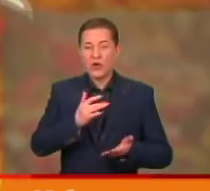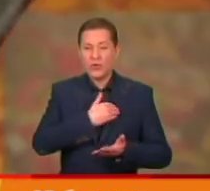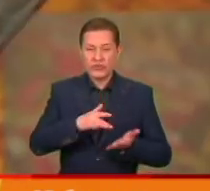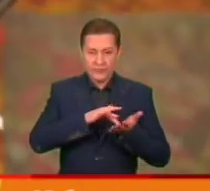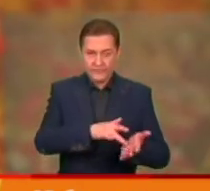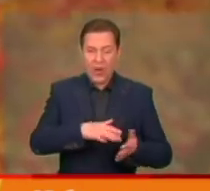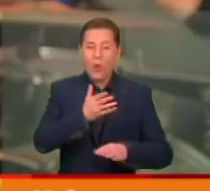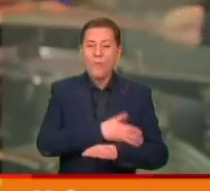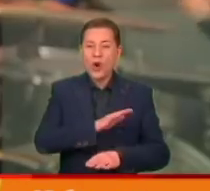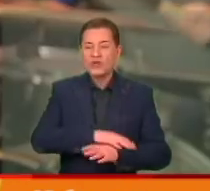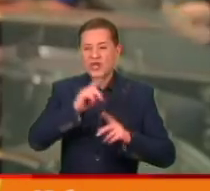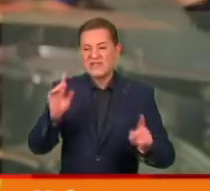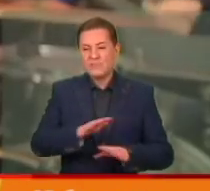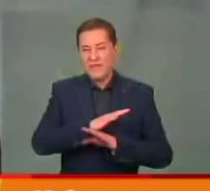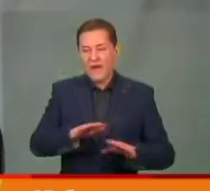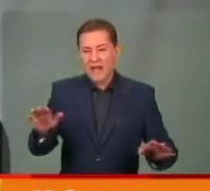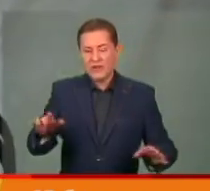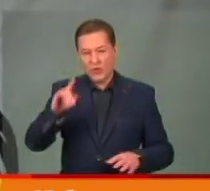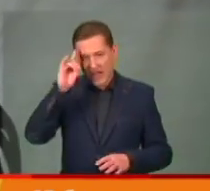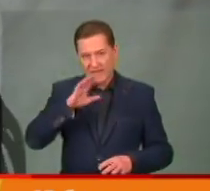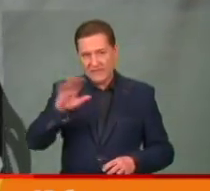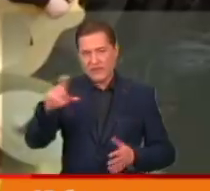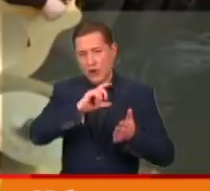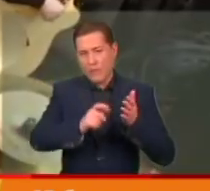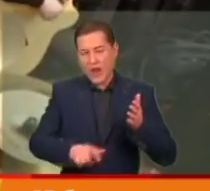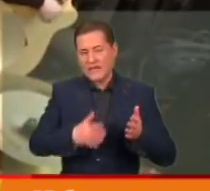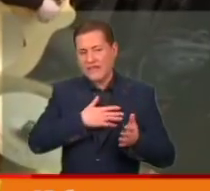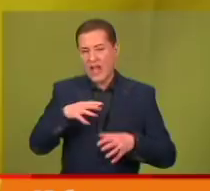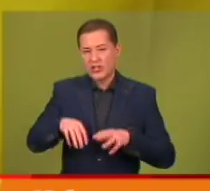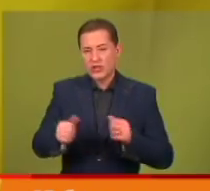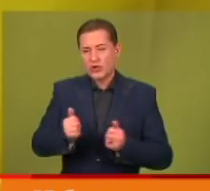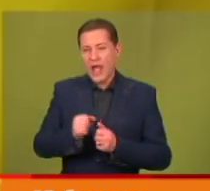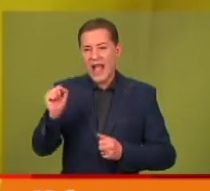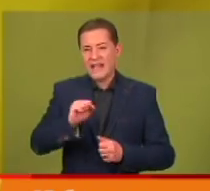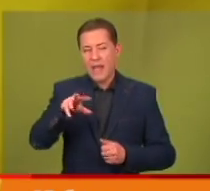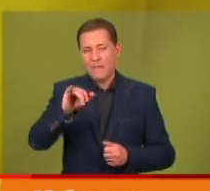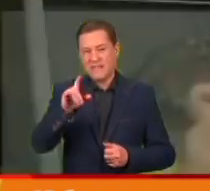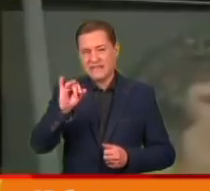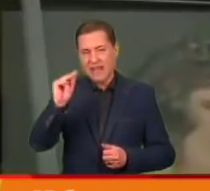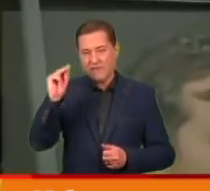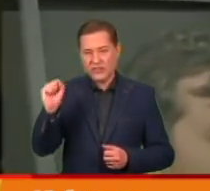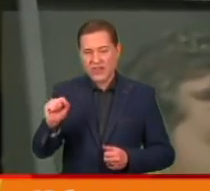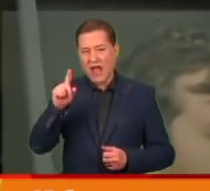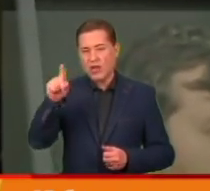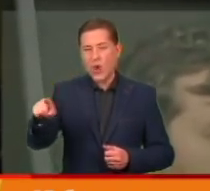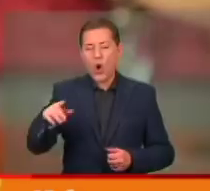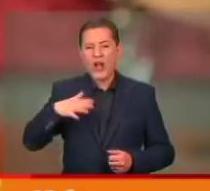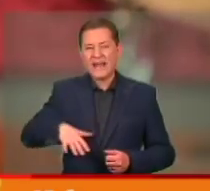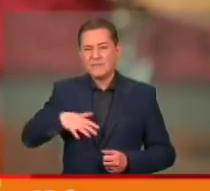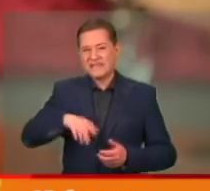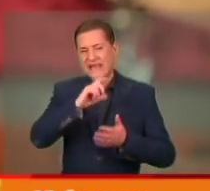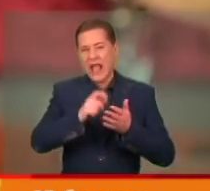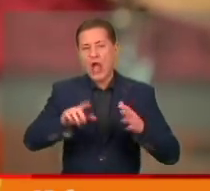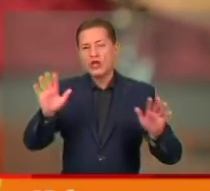Польщею. Співатиме вірші найвидатнішого поета наших сусідів Адама Міцкевича, його кримські сонети.